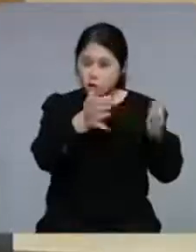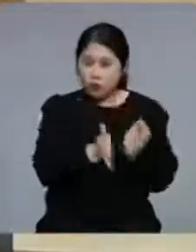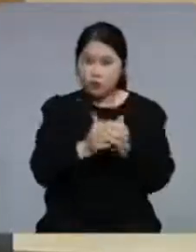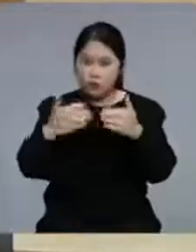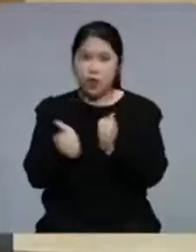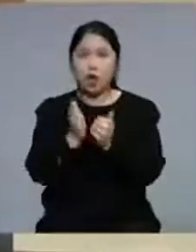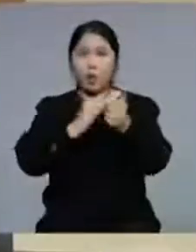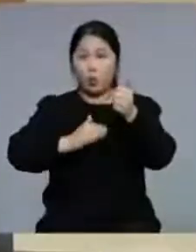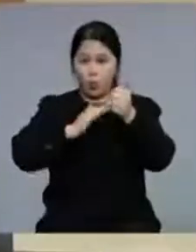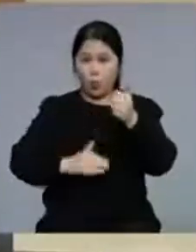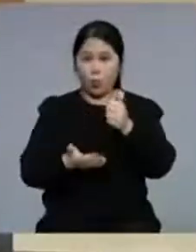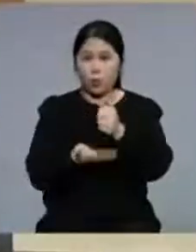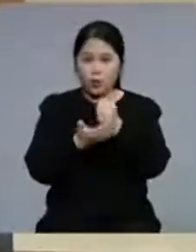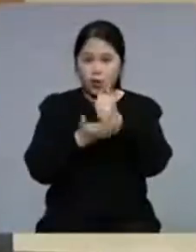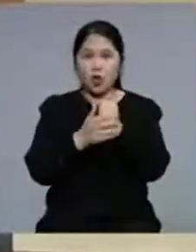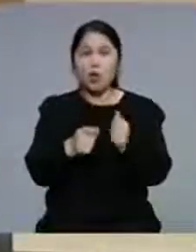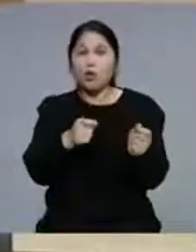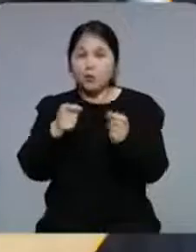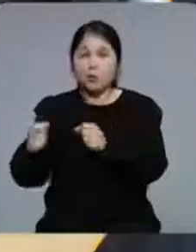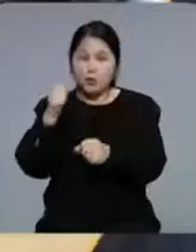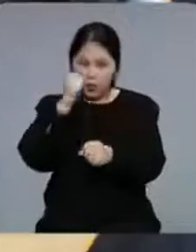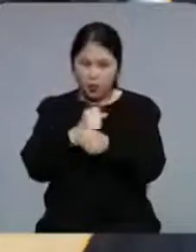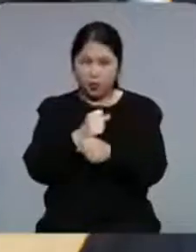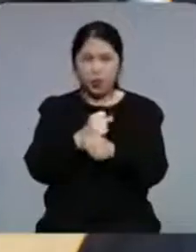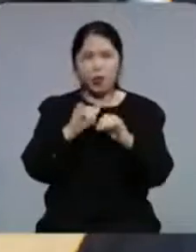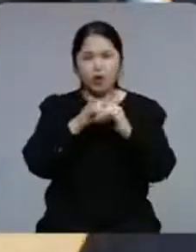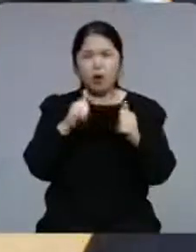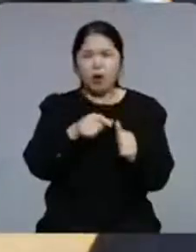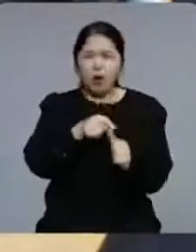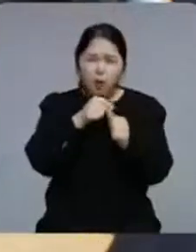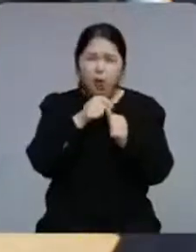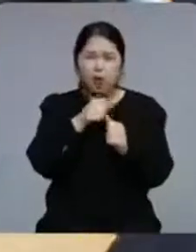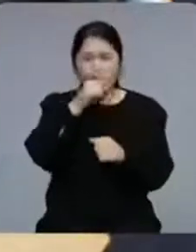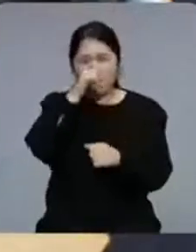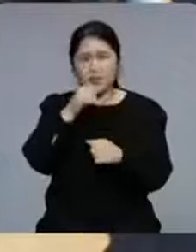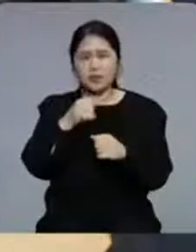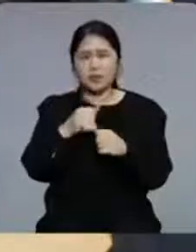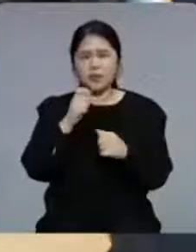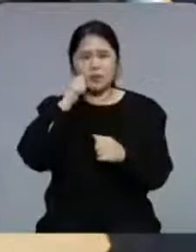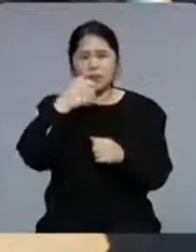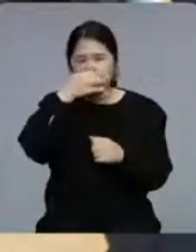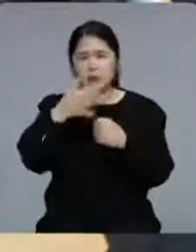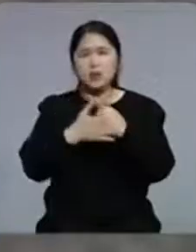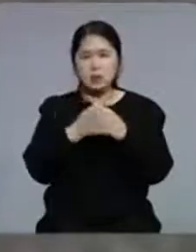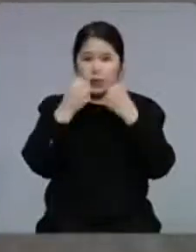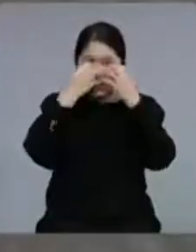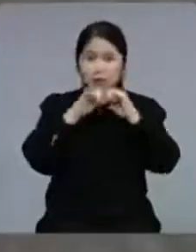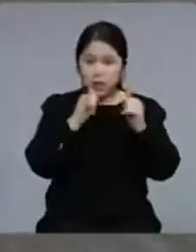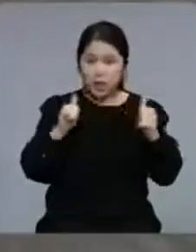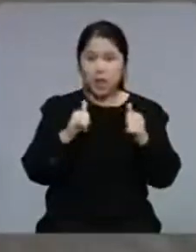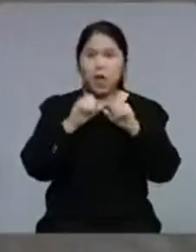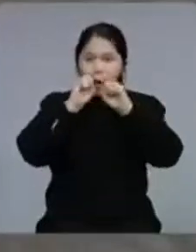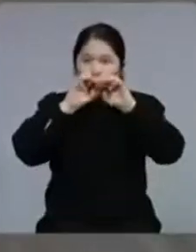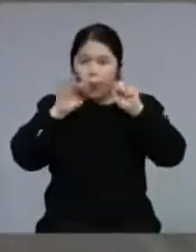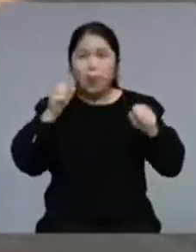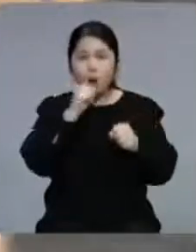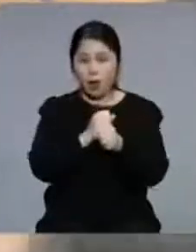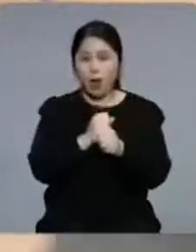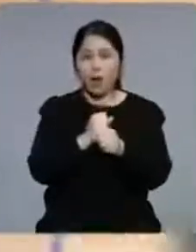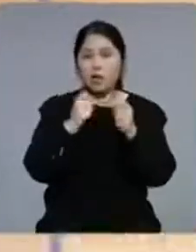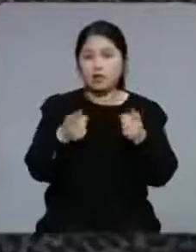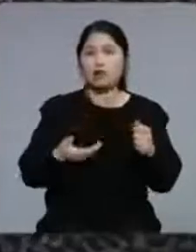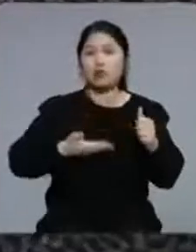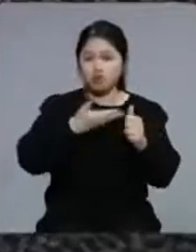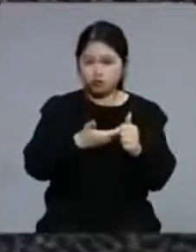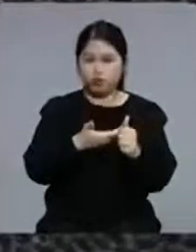미루고 군소정당은 인물난에 허덕이면서 정치 신인에게 자신을 알릴 기회를 주고 유권자의 알 권리를 보장하기